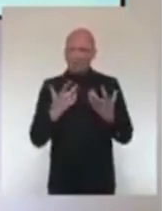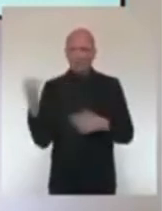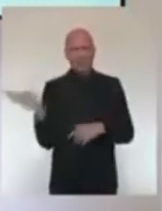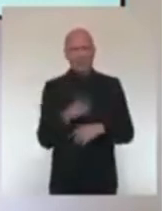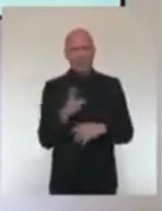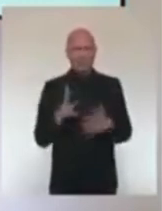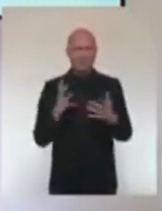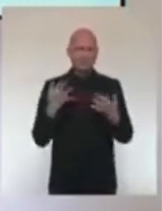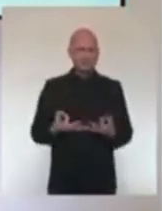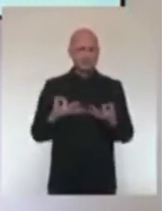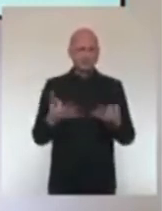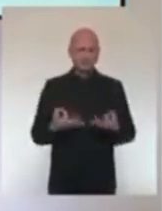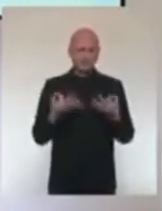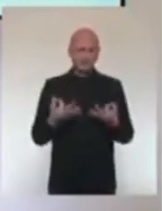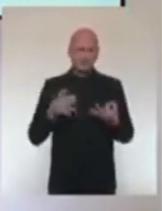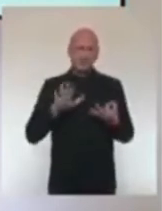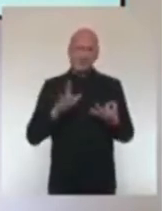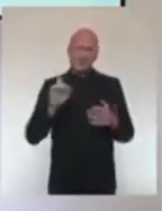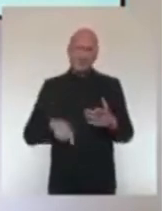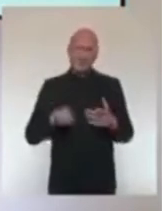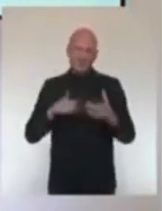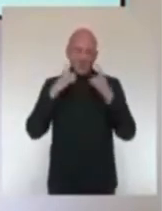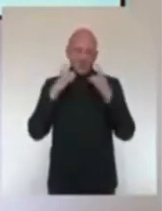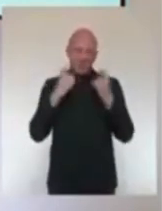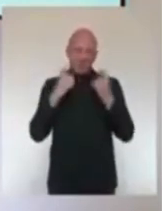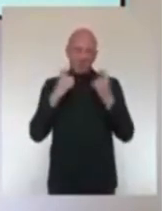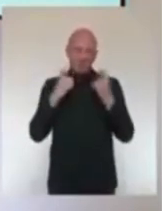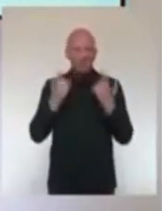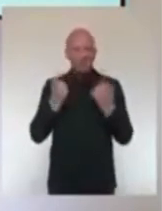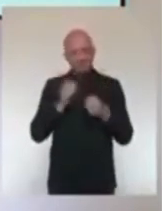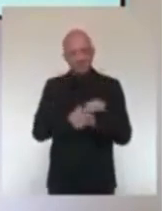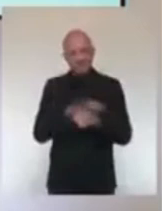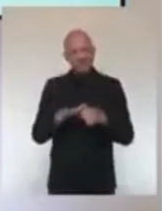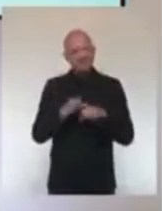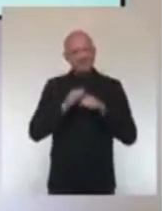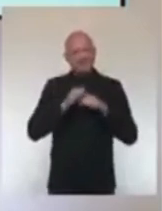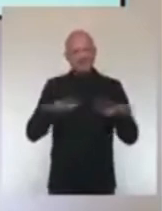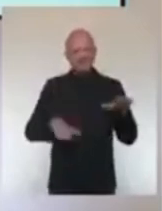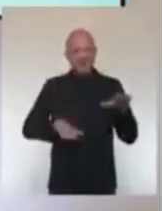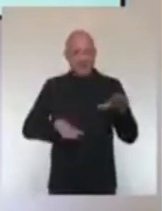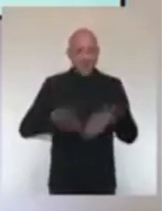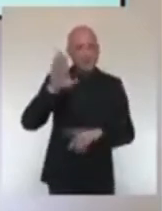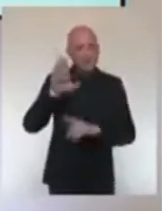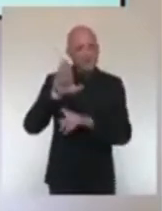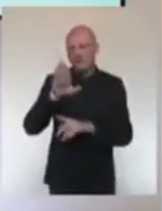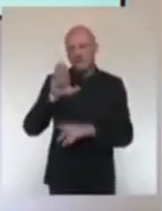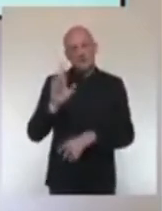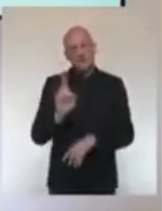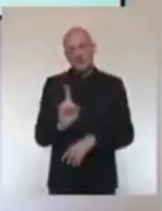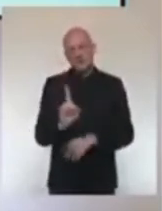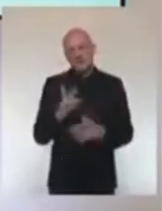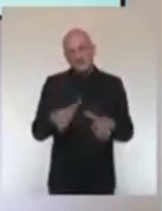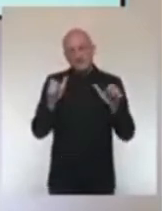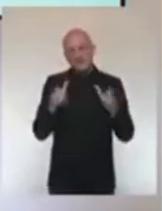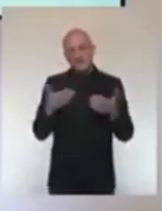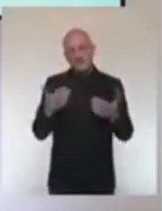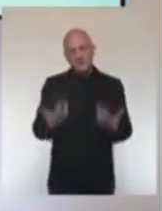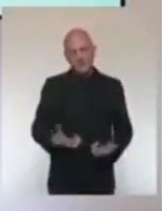prix éviter une reprise de l'épidémie qui viendrait alourdir encore la situation de ces territoires. Ce sont donc des mesures de